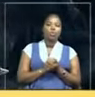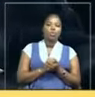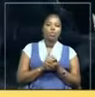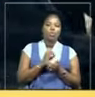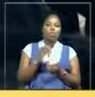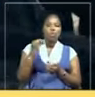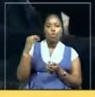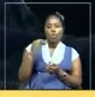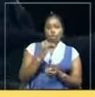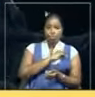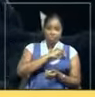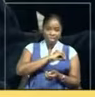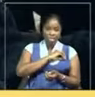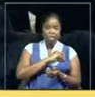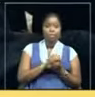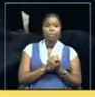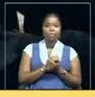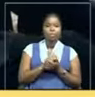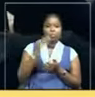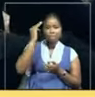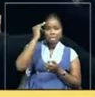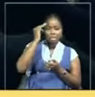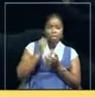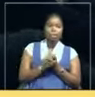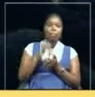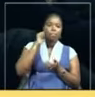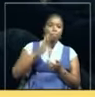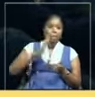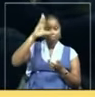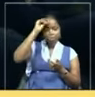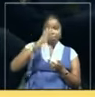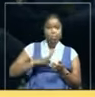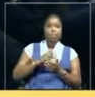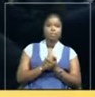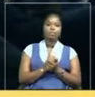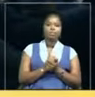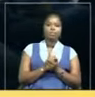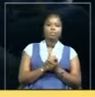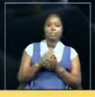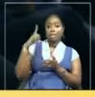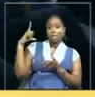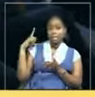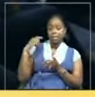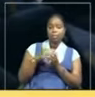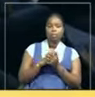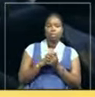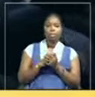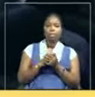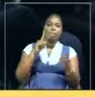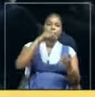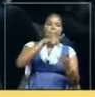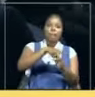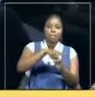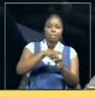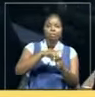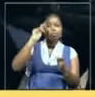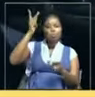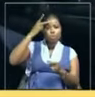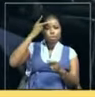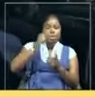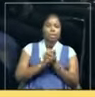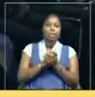auxiliaires de justice mesdames Messieurs les leaders de partis coalition de partis politiques et